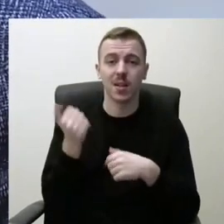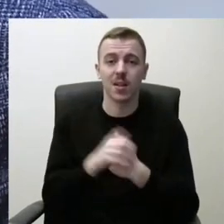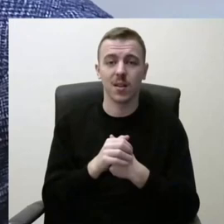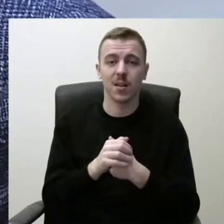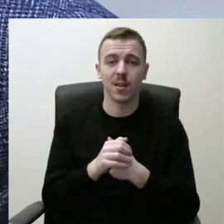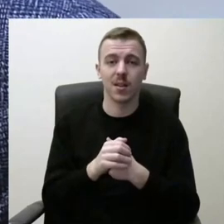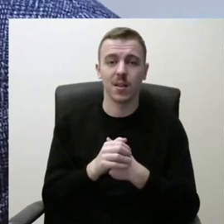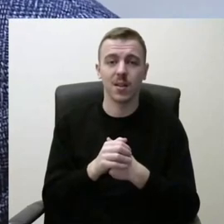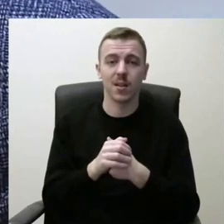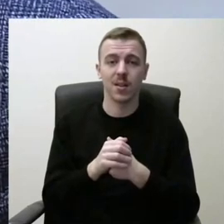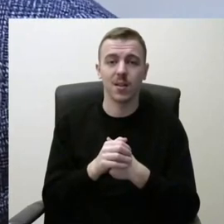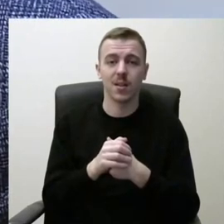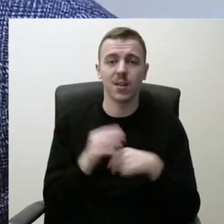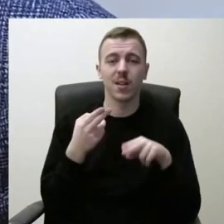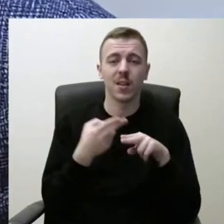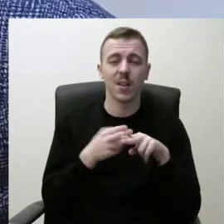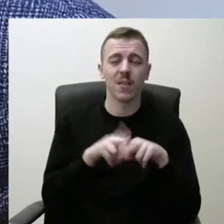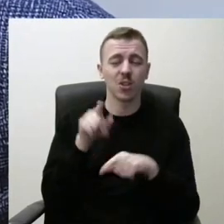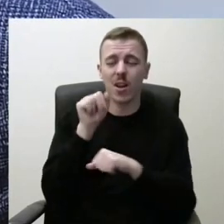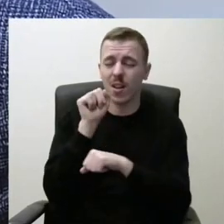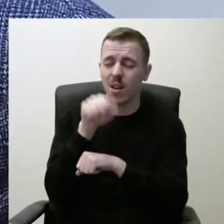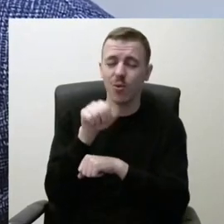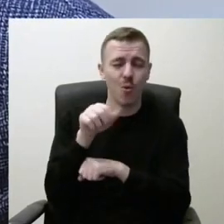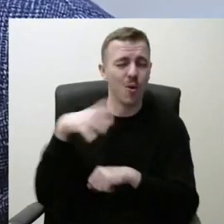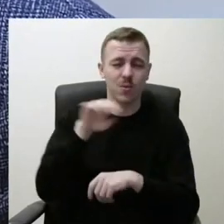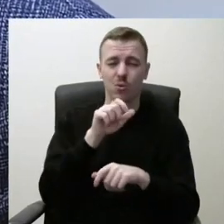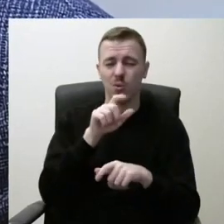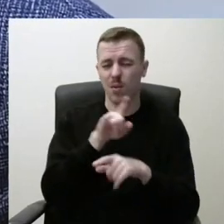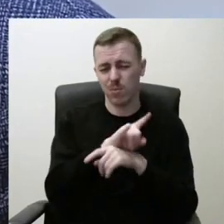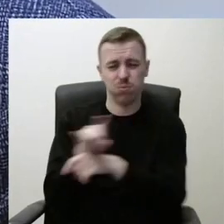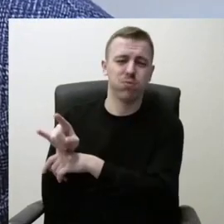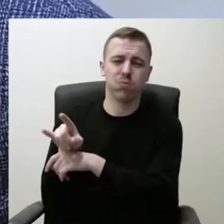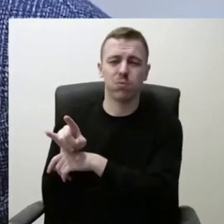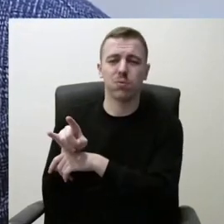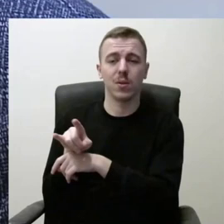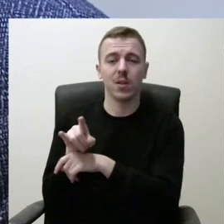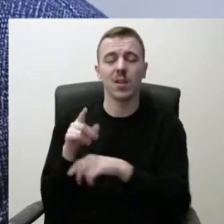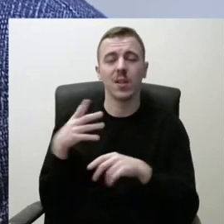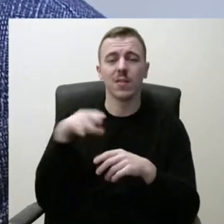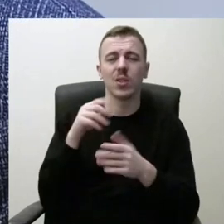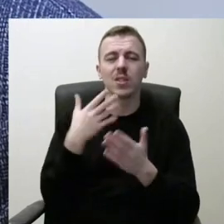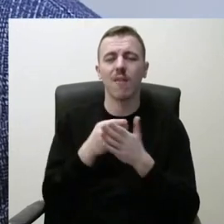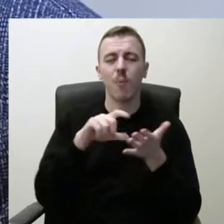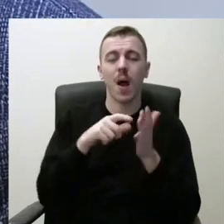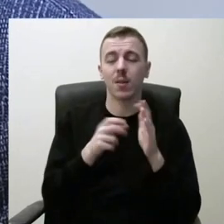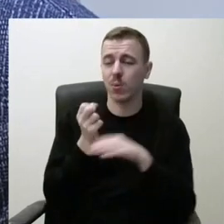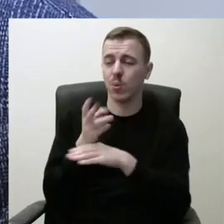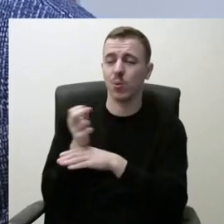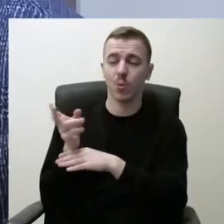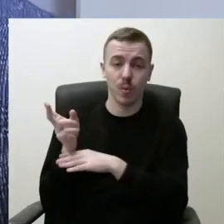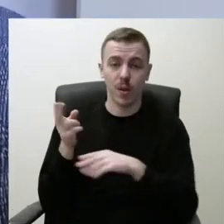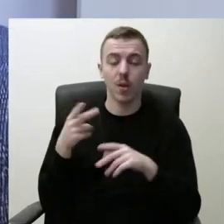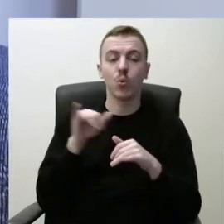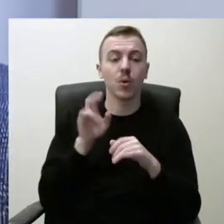Kaune. Tai yra visiškas ignoravimas bendruomenės išvarytos į savo patalpų jos neturi kur prisiglausti, tos, kurios